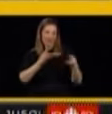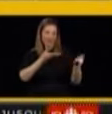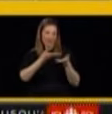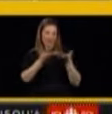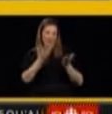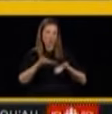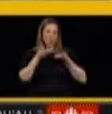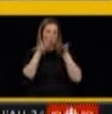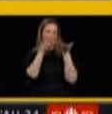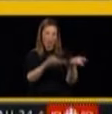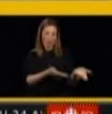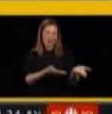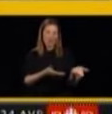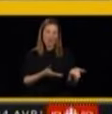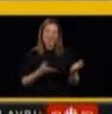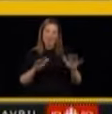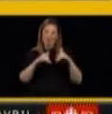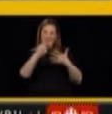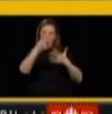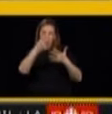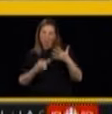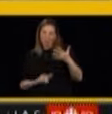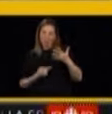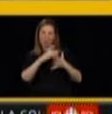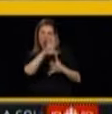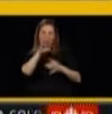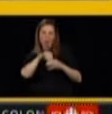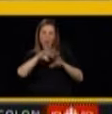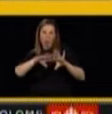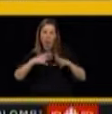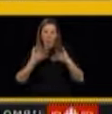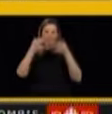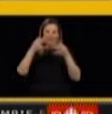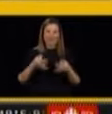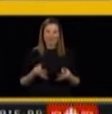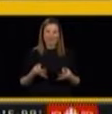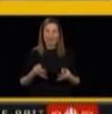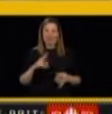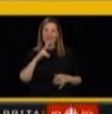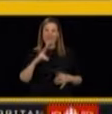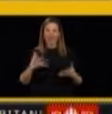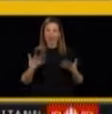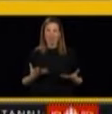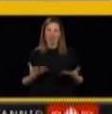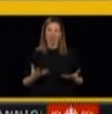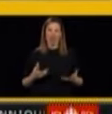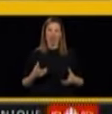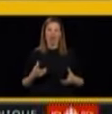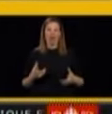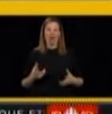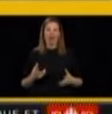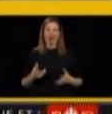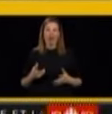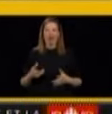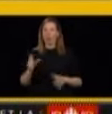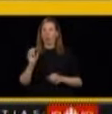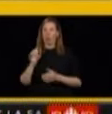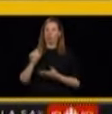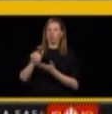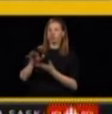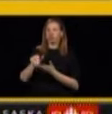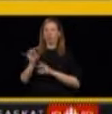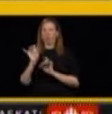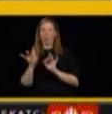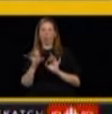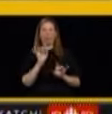cette personne-là. Donc, il y a tout ça, là, mais je le répète, là, je vois pas pourquoi on ferait exprès pour refuser une infirmière qui